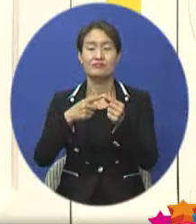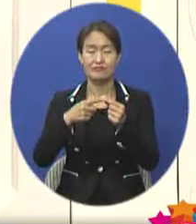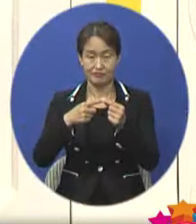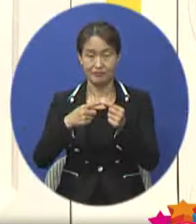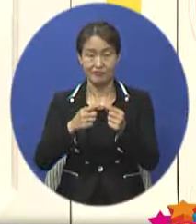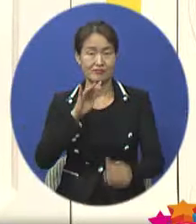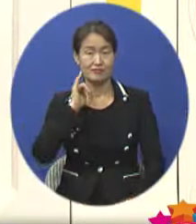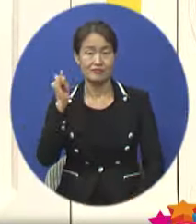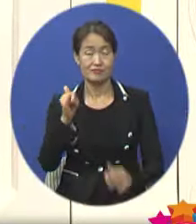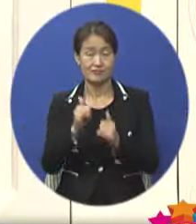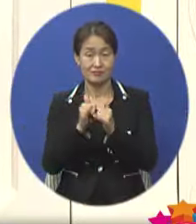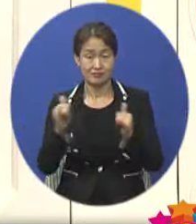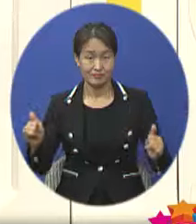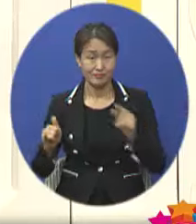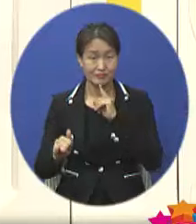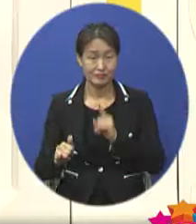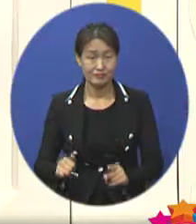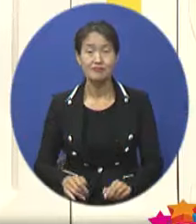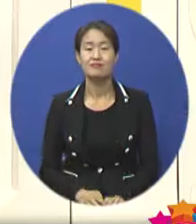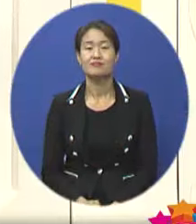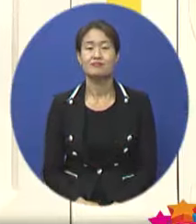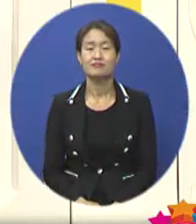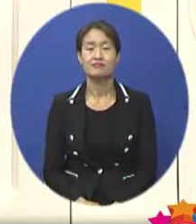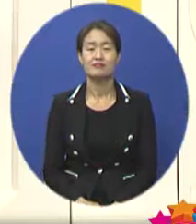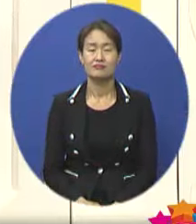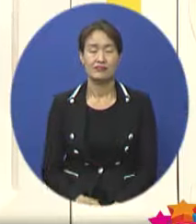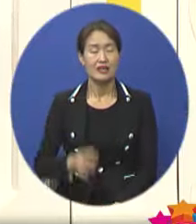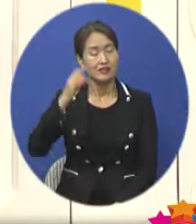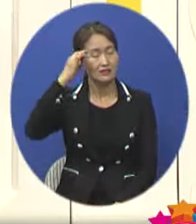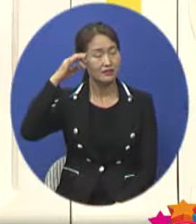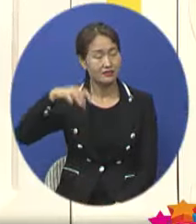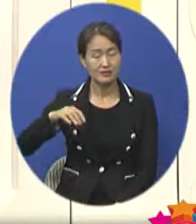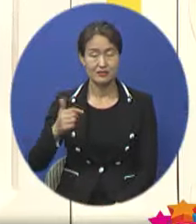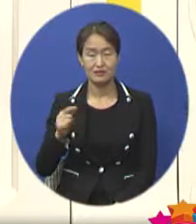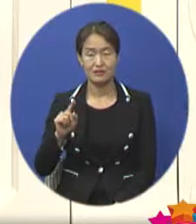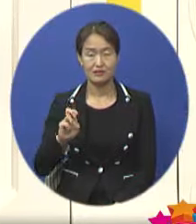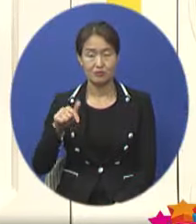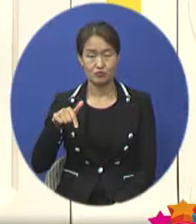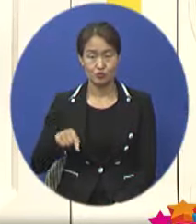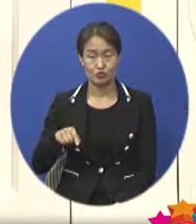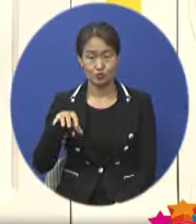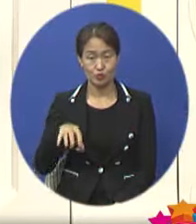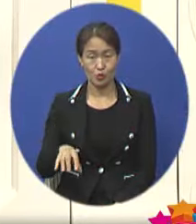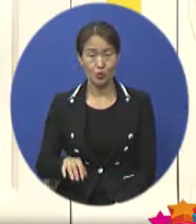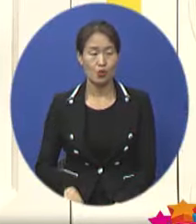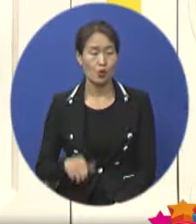분인가 불러보시죠. 자, 오늘 첫 번째 참여자 분은요. 인천 남구로 한번 가도록 하겠습니다.